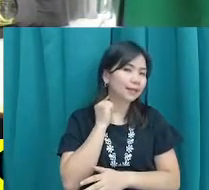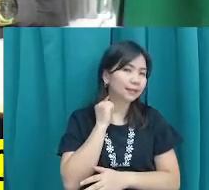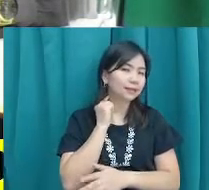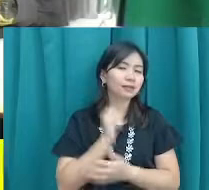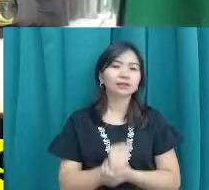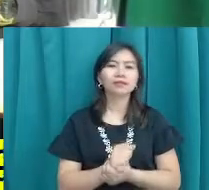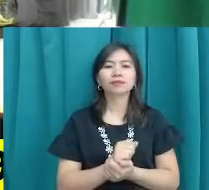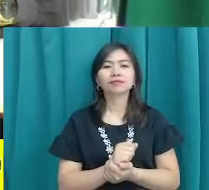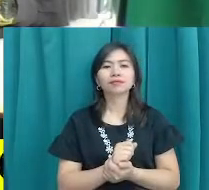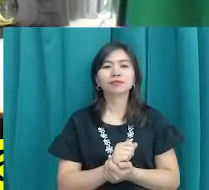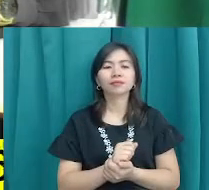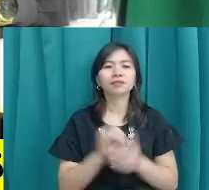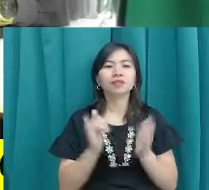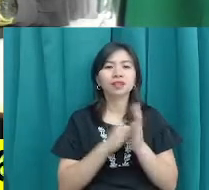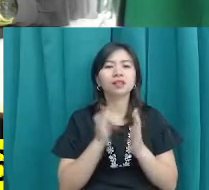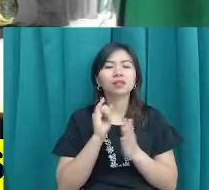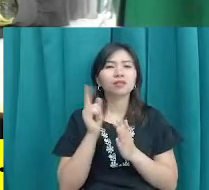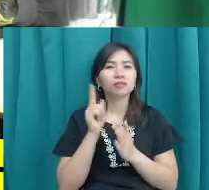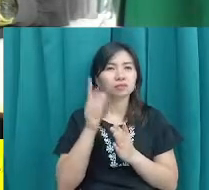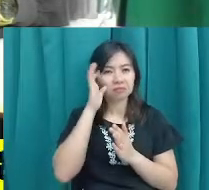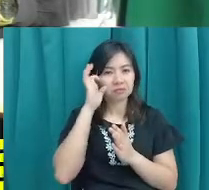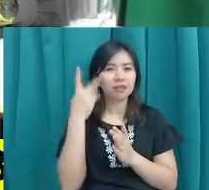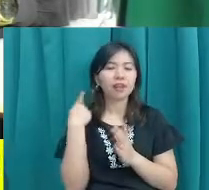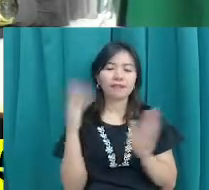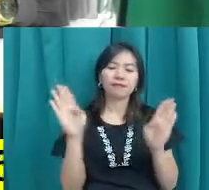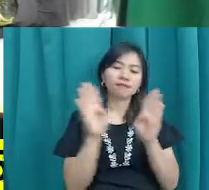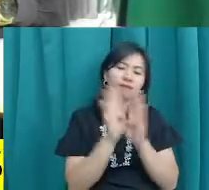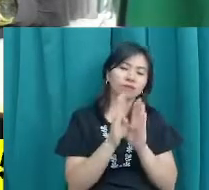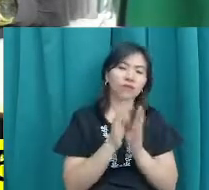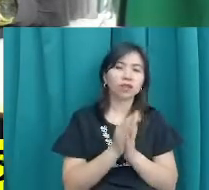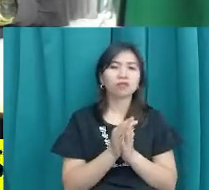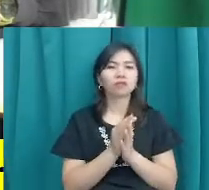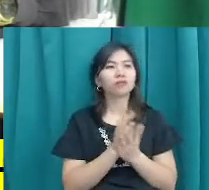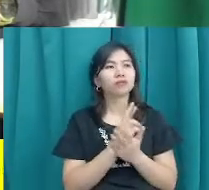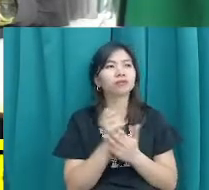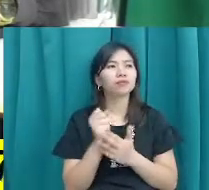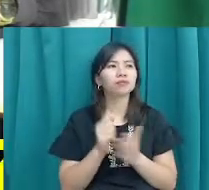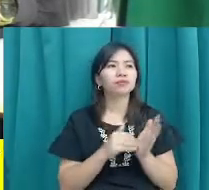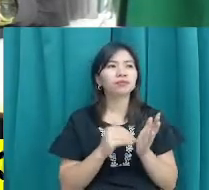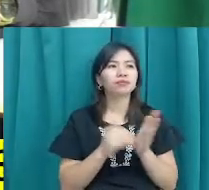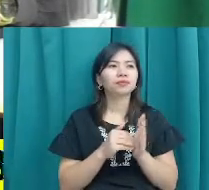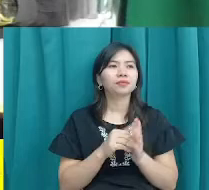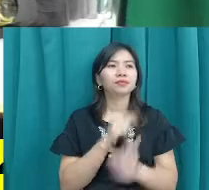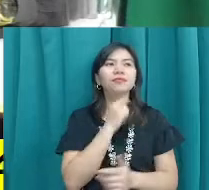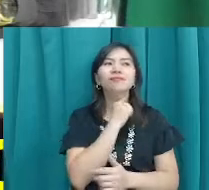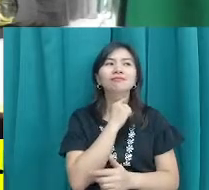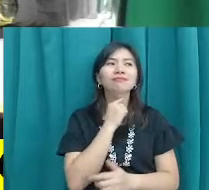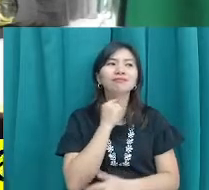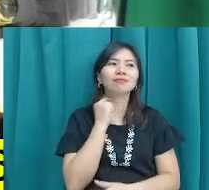ka-close niya. You see? Nakita niyo ba kung sino yung mga chief priest?